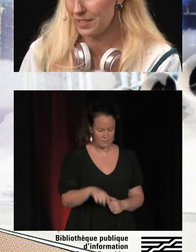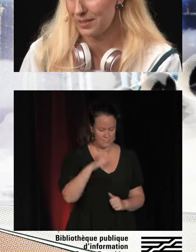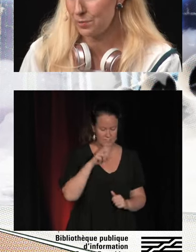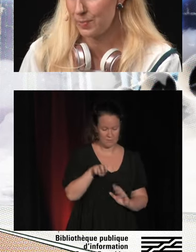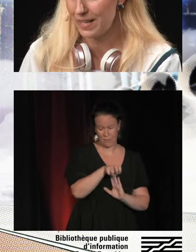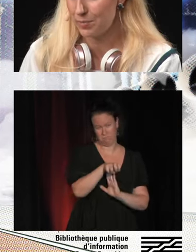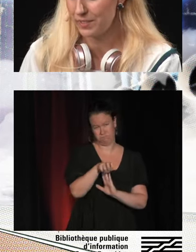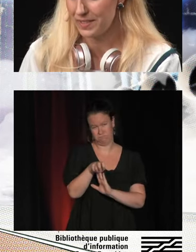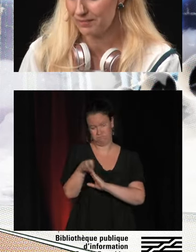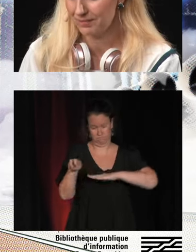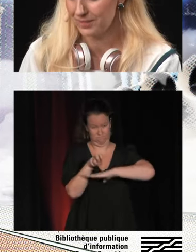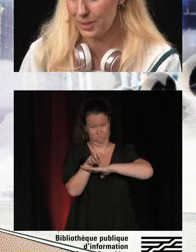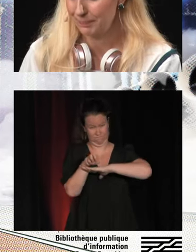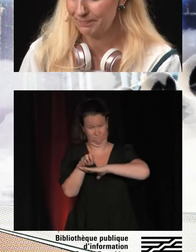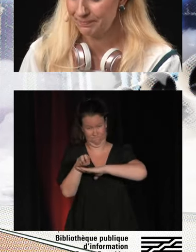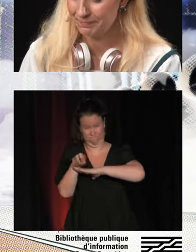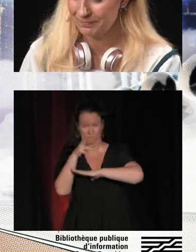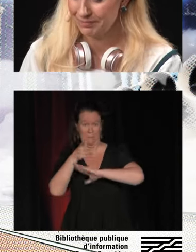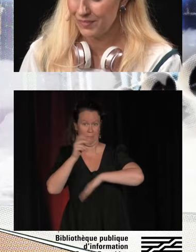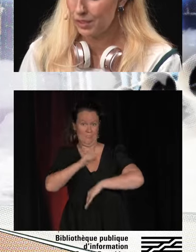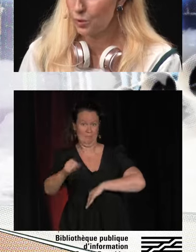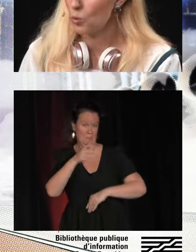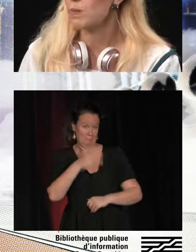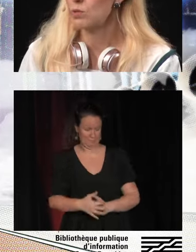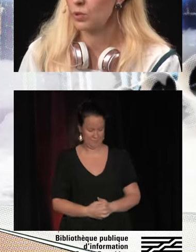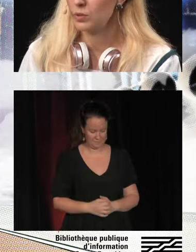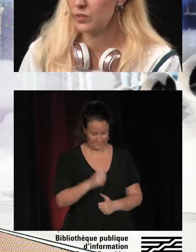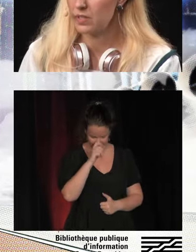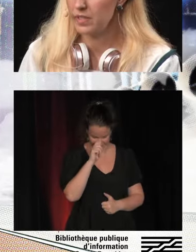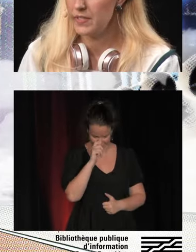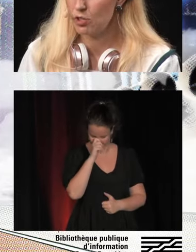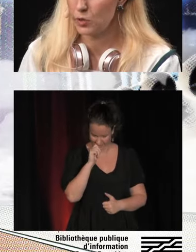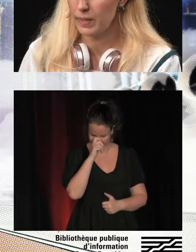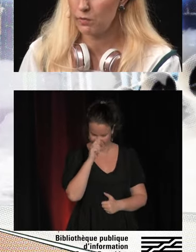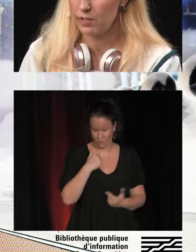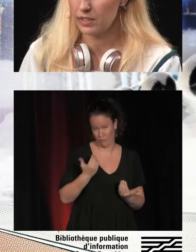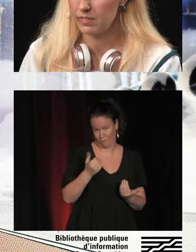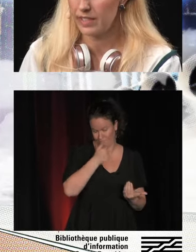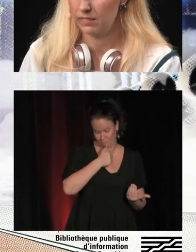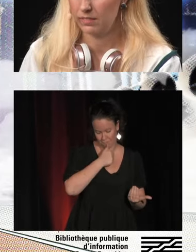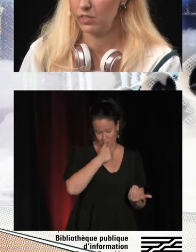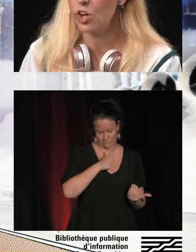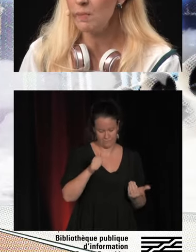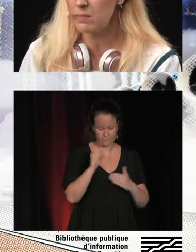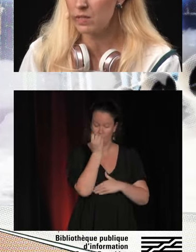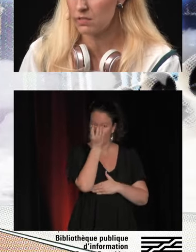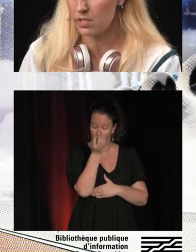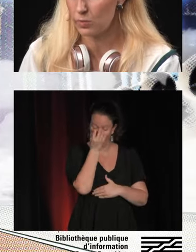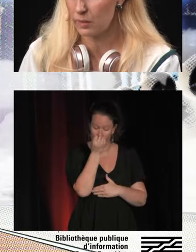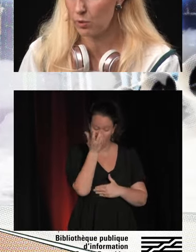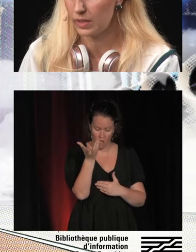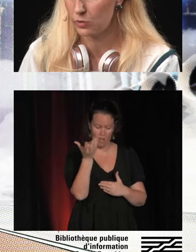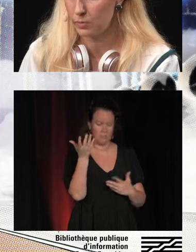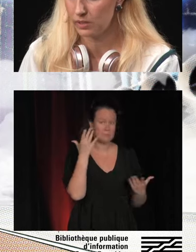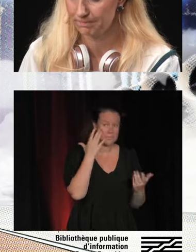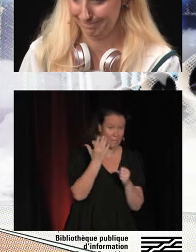truc. Tu peux pas aller plus vite. Voilà. Donc on passe le temps, on attend. Ici, je récupère une fleur qui va, normalement, si